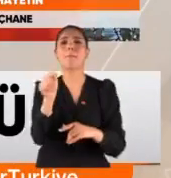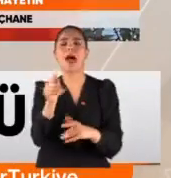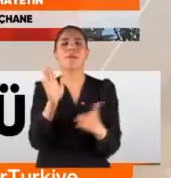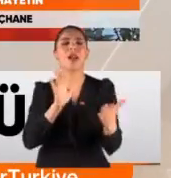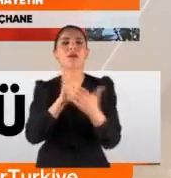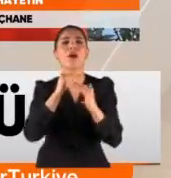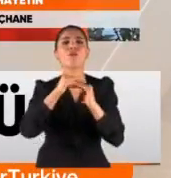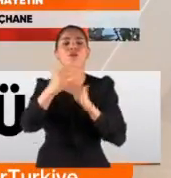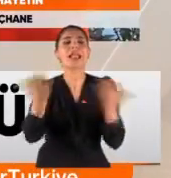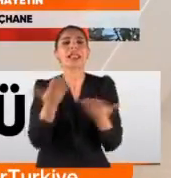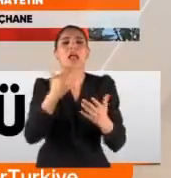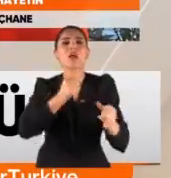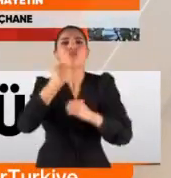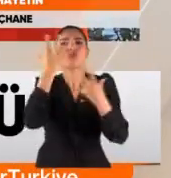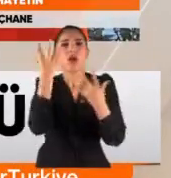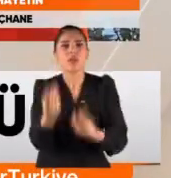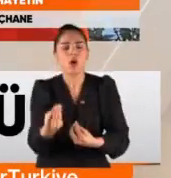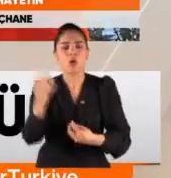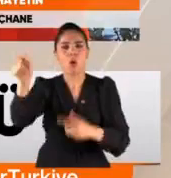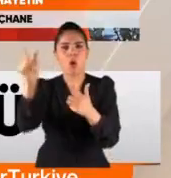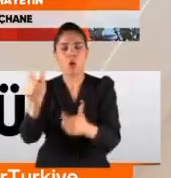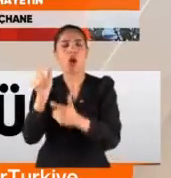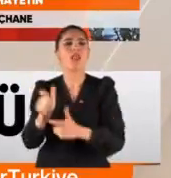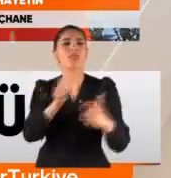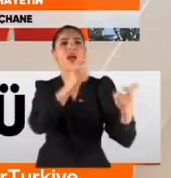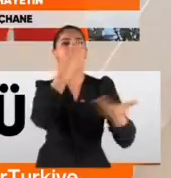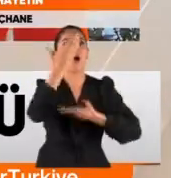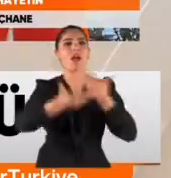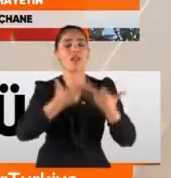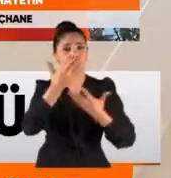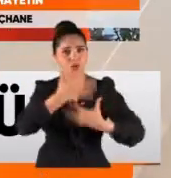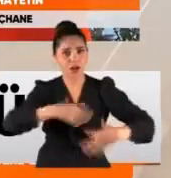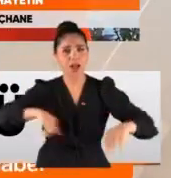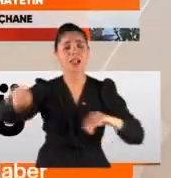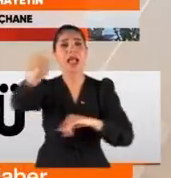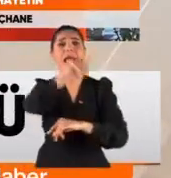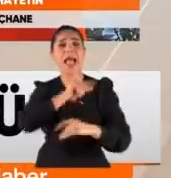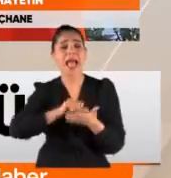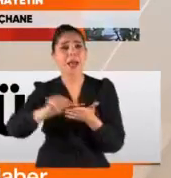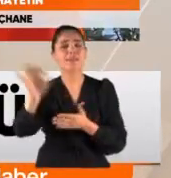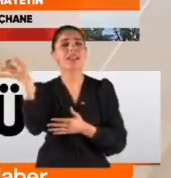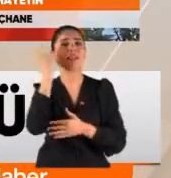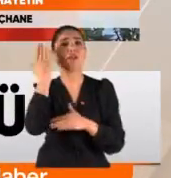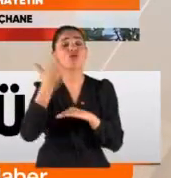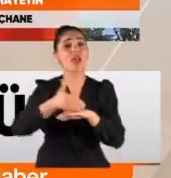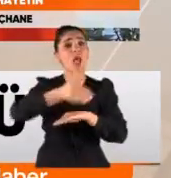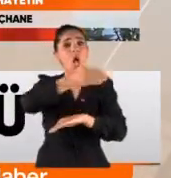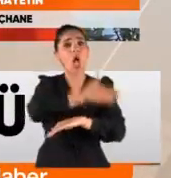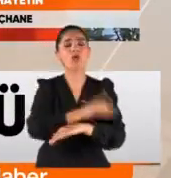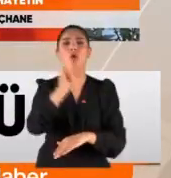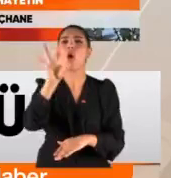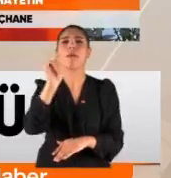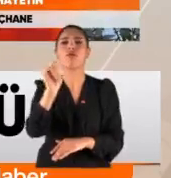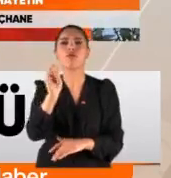milletin nasıl bir direniş sergilendiğini yerinde anlatacaklar. Hazırlar, hepsine kulak vereceğiz ama öncesinde